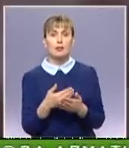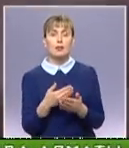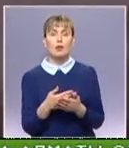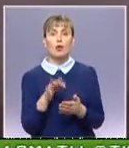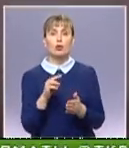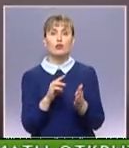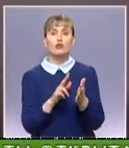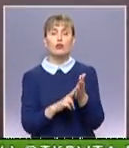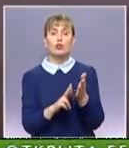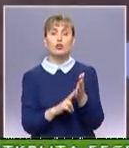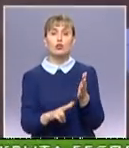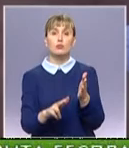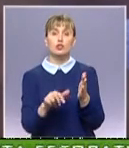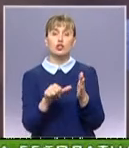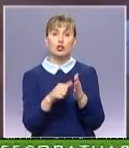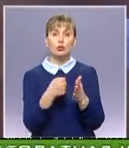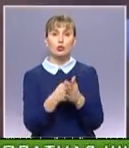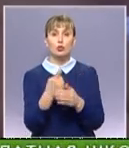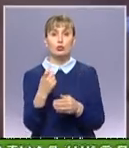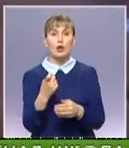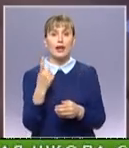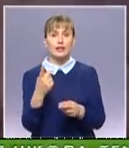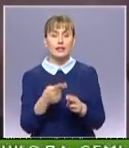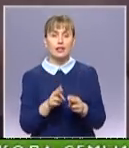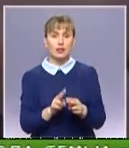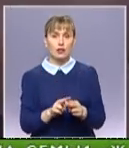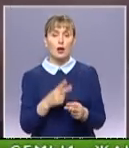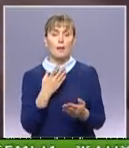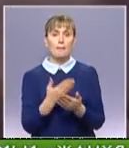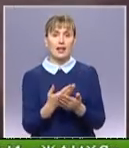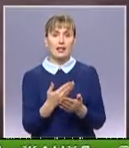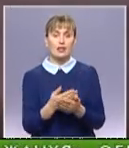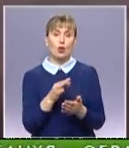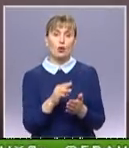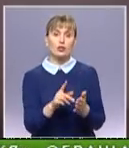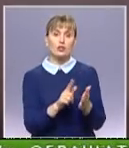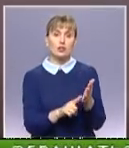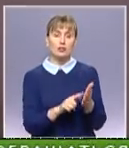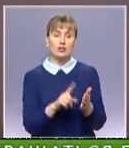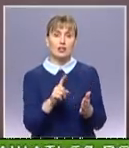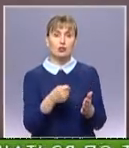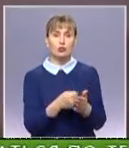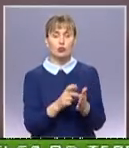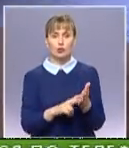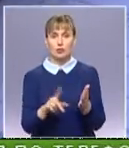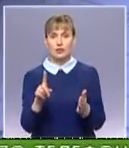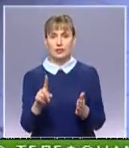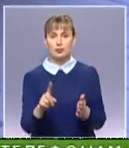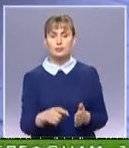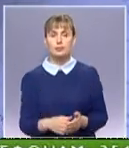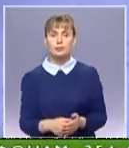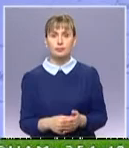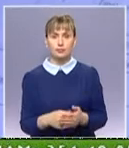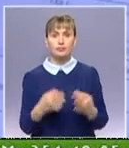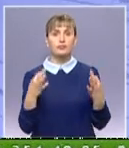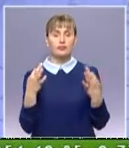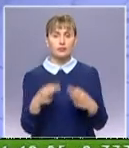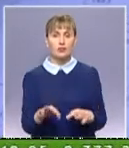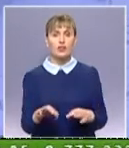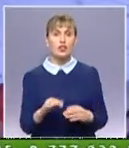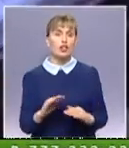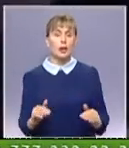от 86 до 101, значит фактические показания от 71 до 81 допустимые, значит